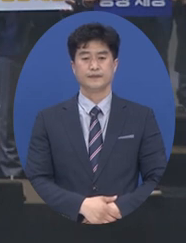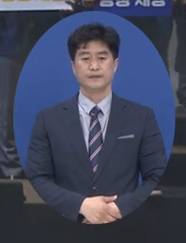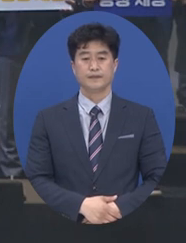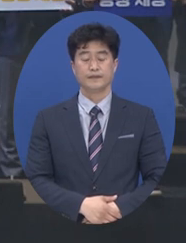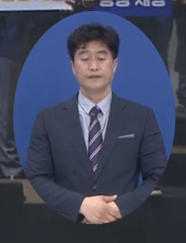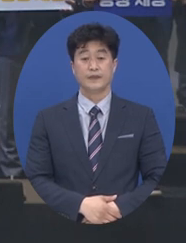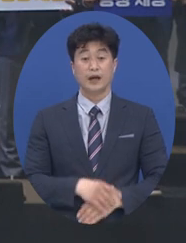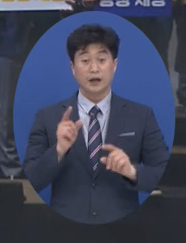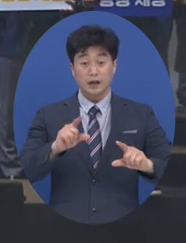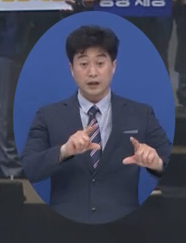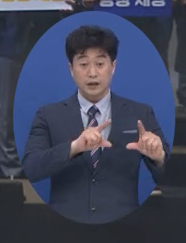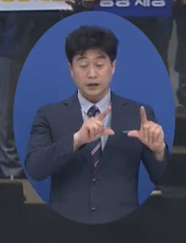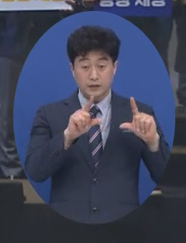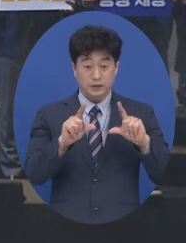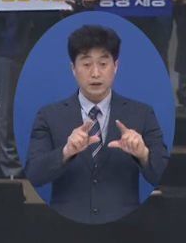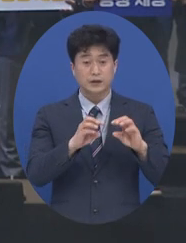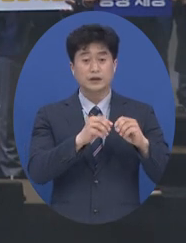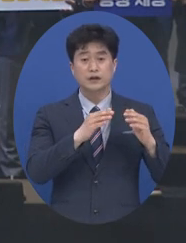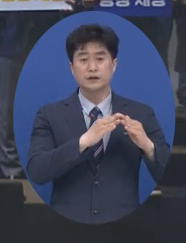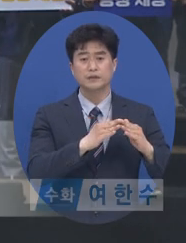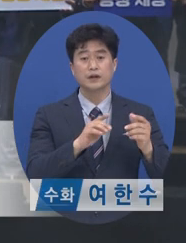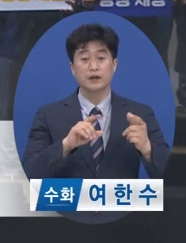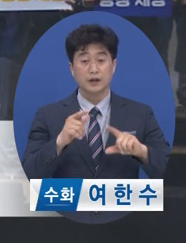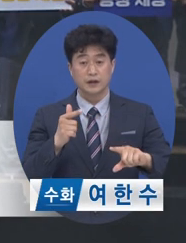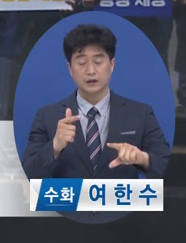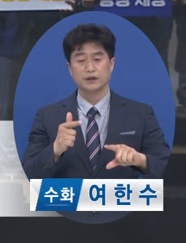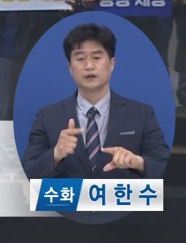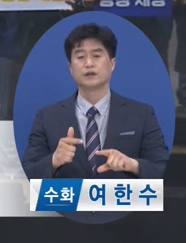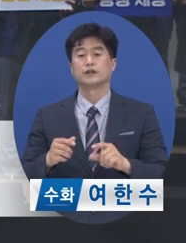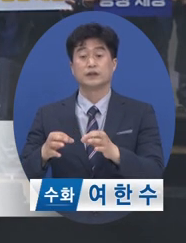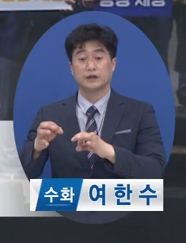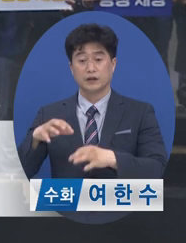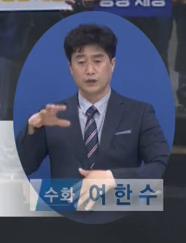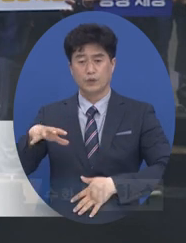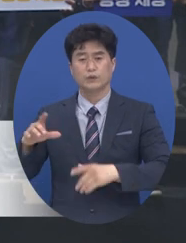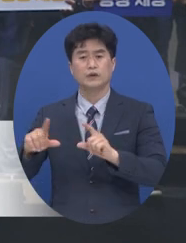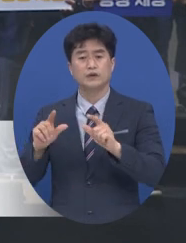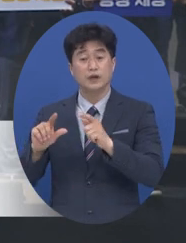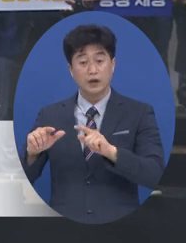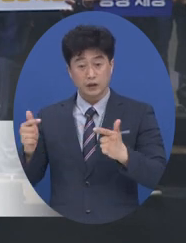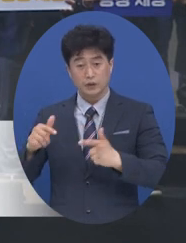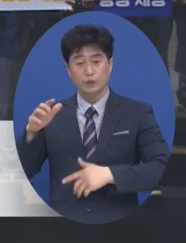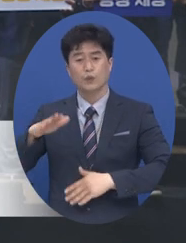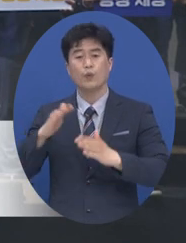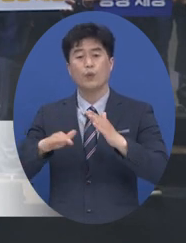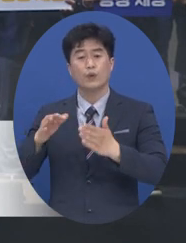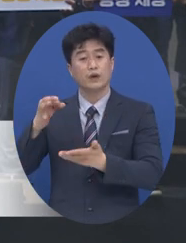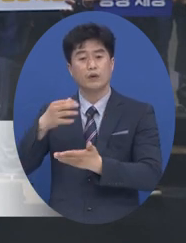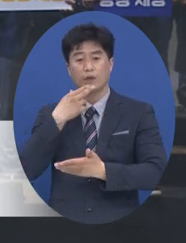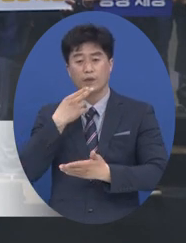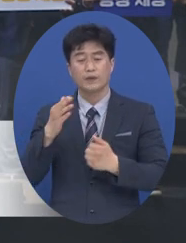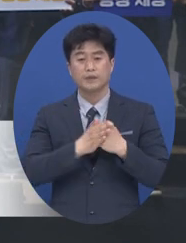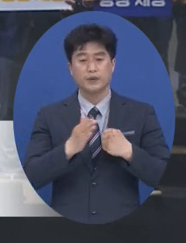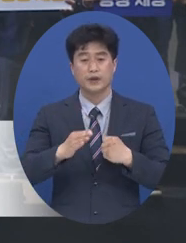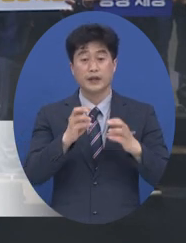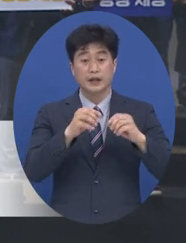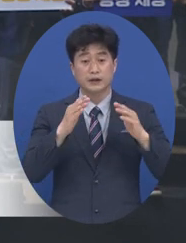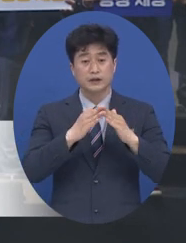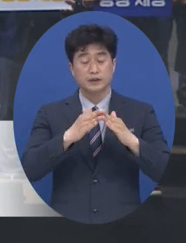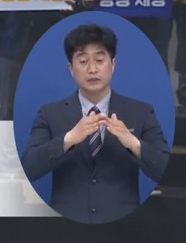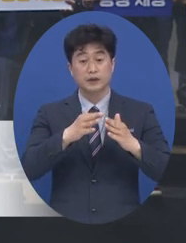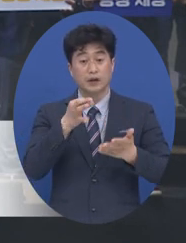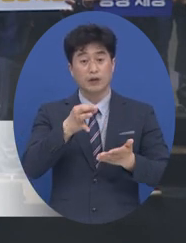주거용 부동산과 달리 상가 등의 비 주고 영 부 동 산 의 경우는 공시가격이 없습니다 때문에 부동산 시세가